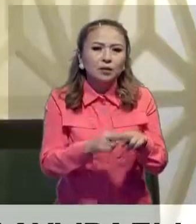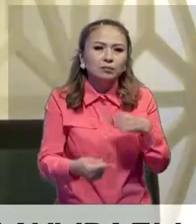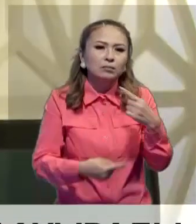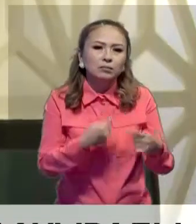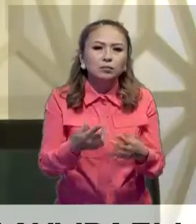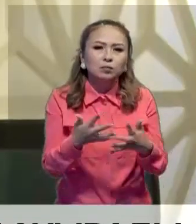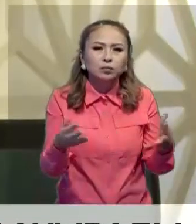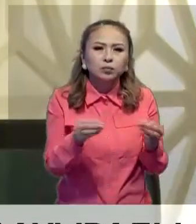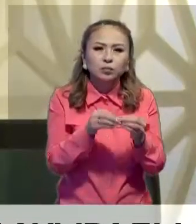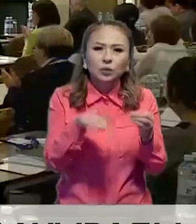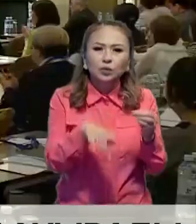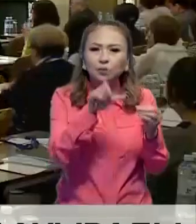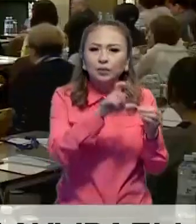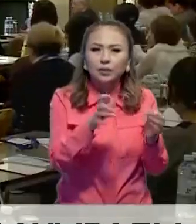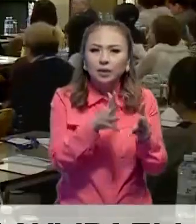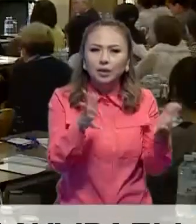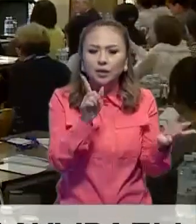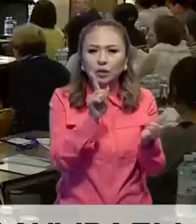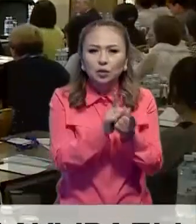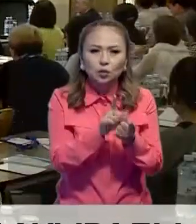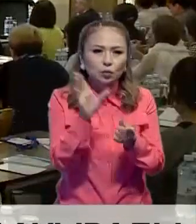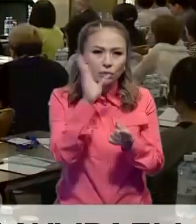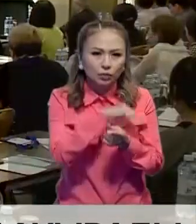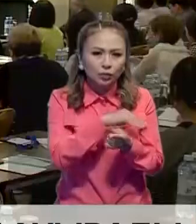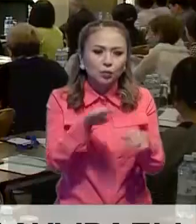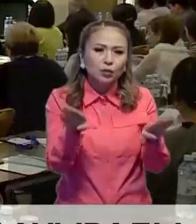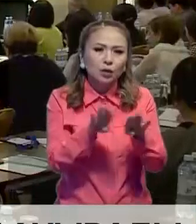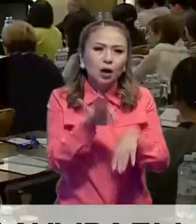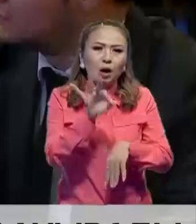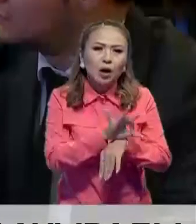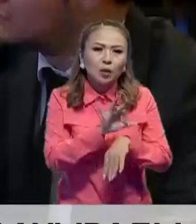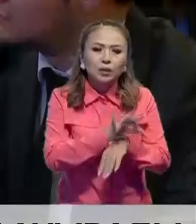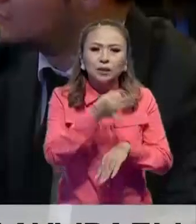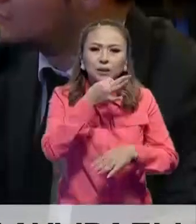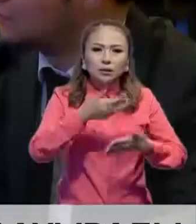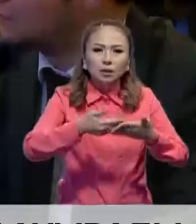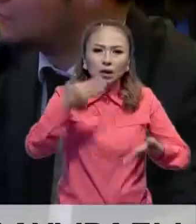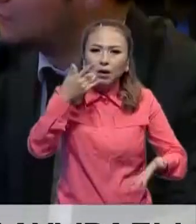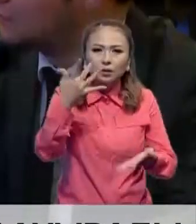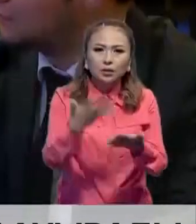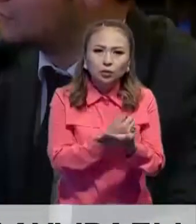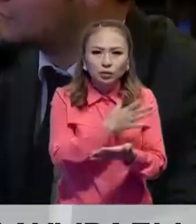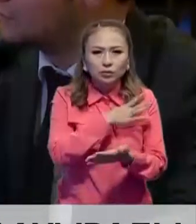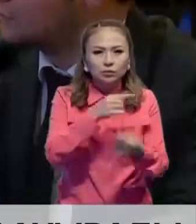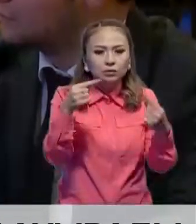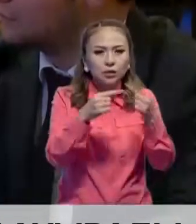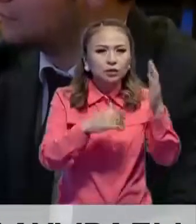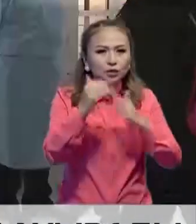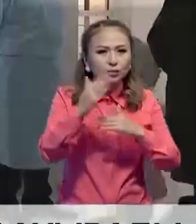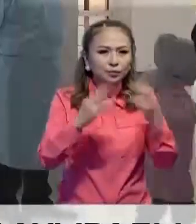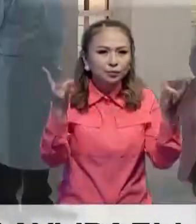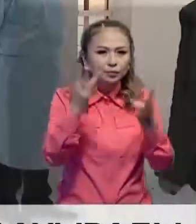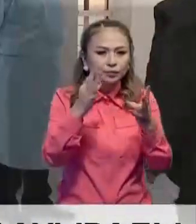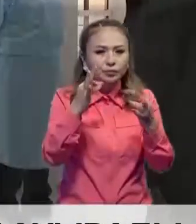қуалайтынын айтады. Яғни 10 мың адамның бірінде ғана кездесуі мүмкін. Десе де, мұндай ауруды ерте анықтау үшін терең тәжірибе